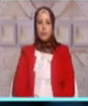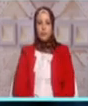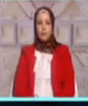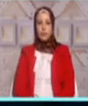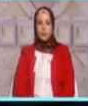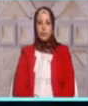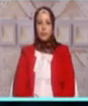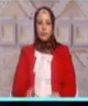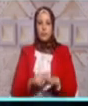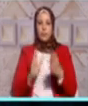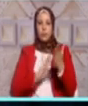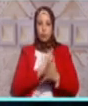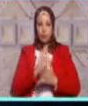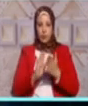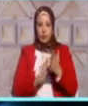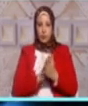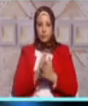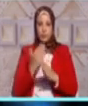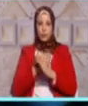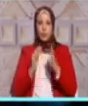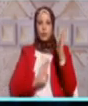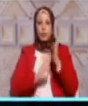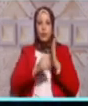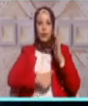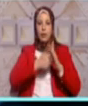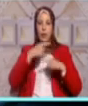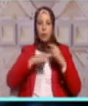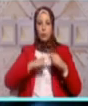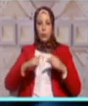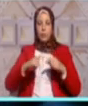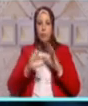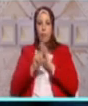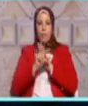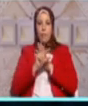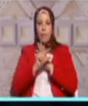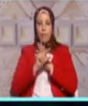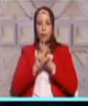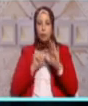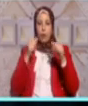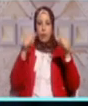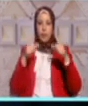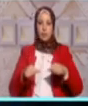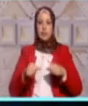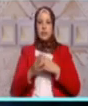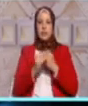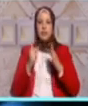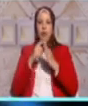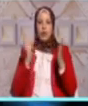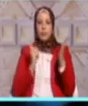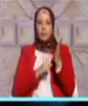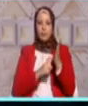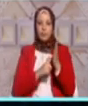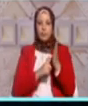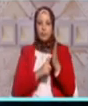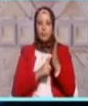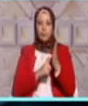للجنة الأزمات في الخاصة بهذا الموضوع وأعلنت عن عدد من القرارات اللي تأثر على المواطنين منها إن